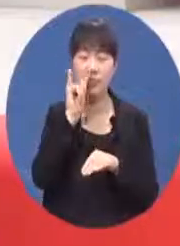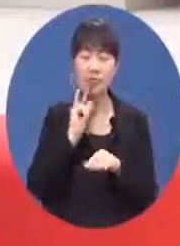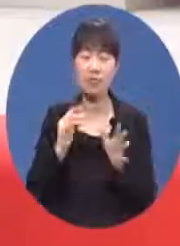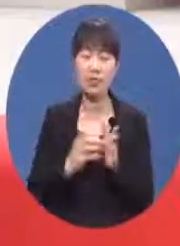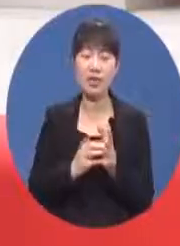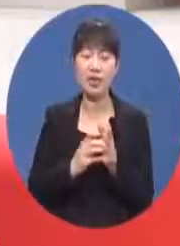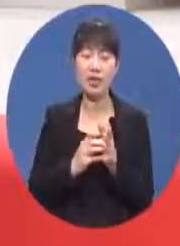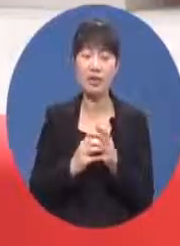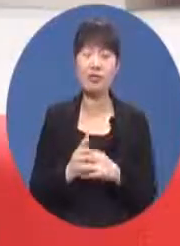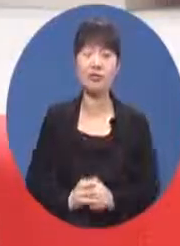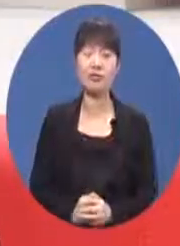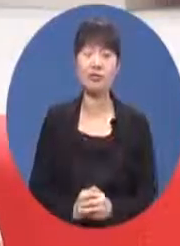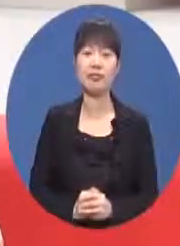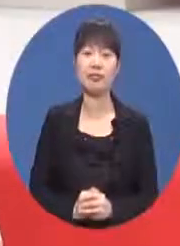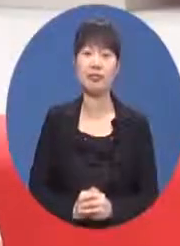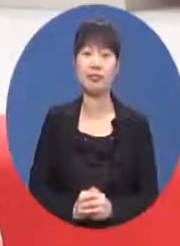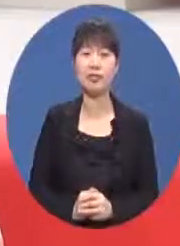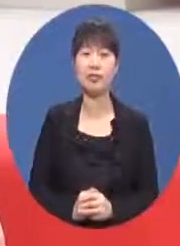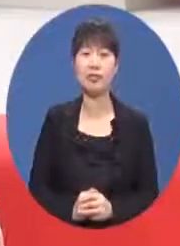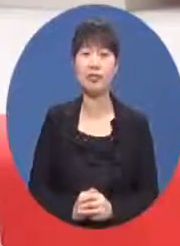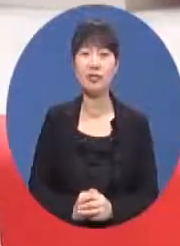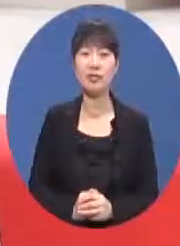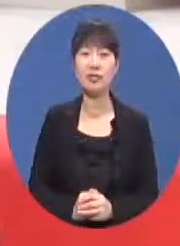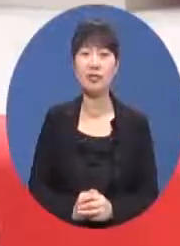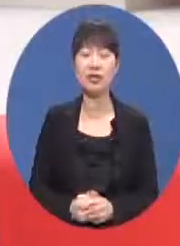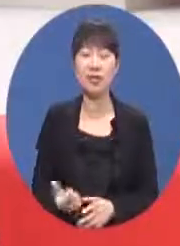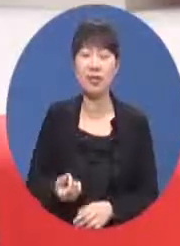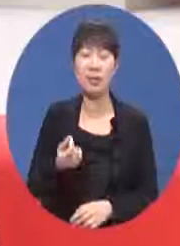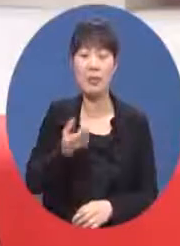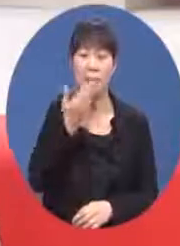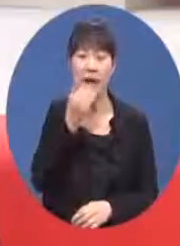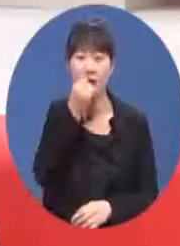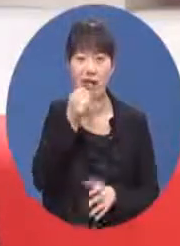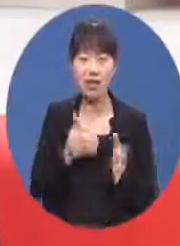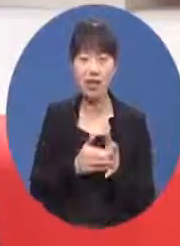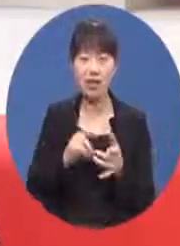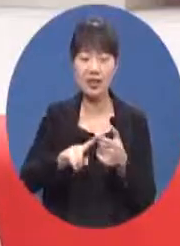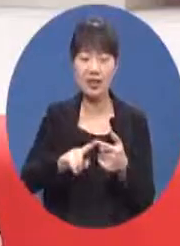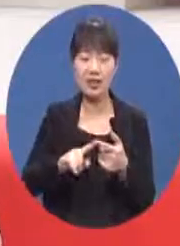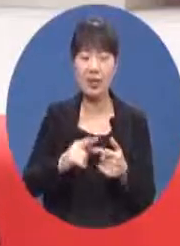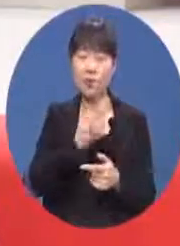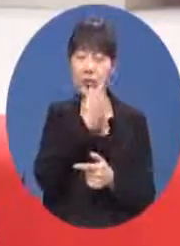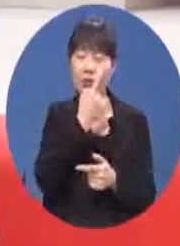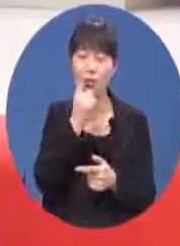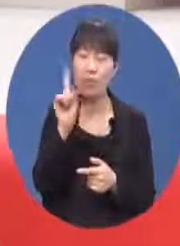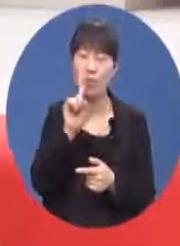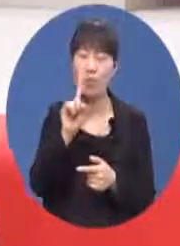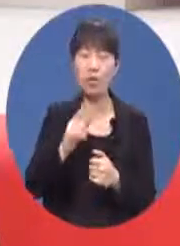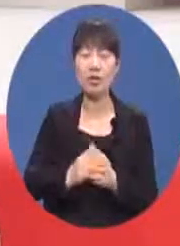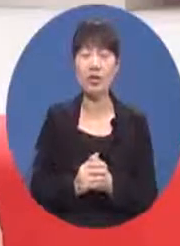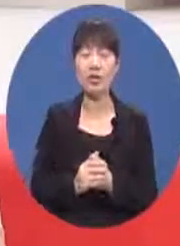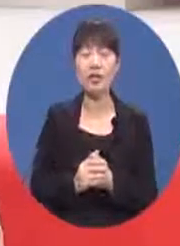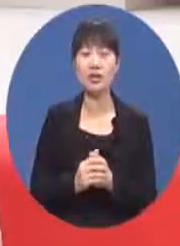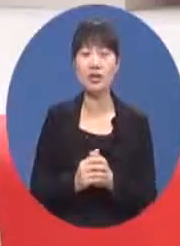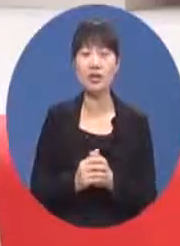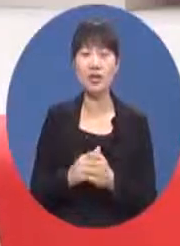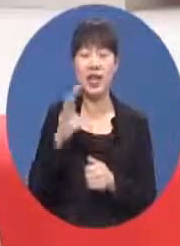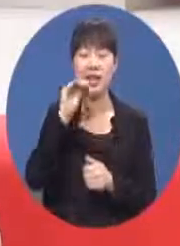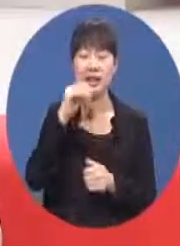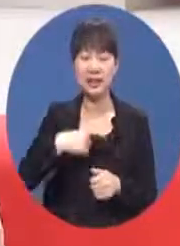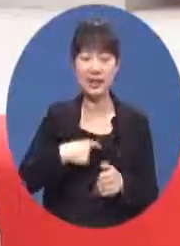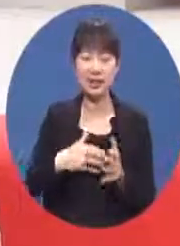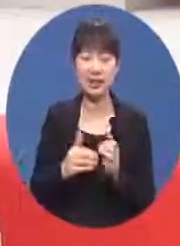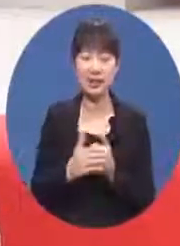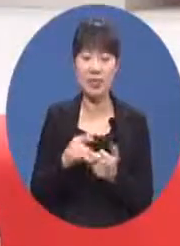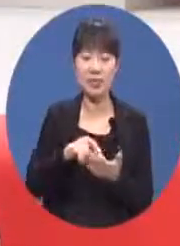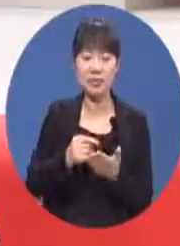이 씹지 그러니까 이게 그 팍팍팍팍 먹는 거 이런 것들이 본의 아니게 그 이제 본인 이제 씹기 싫어서